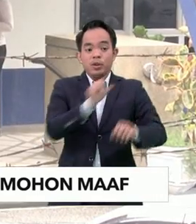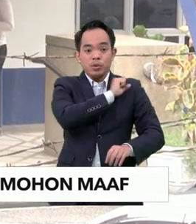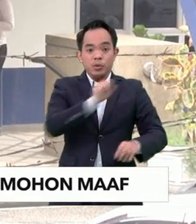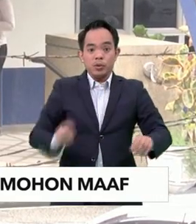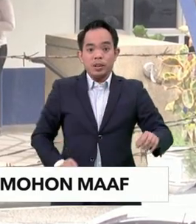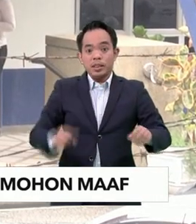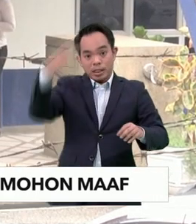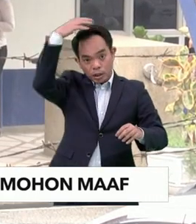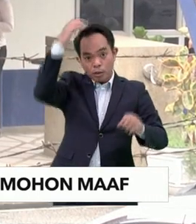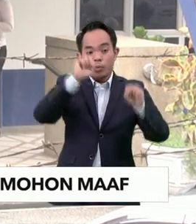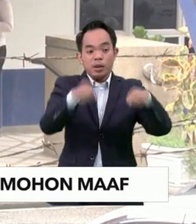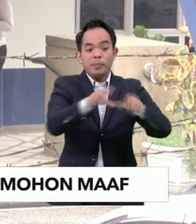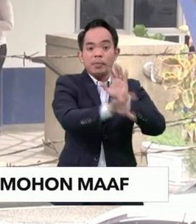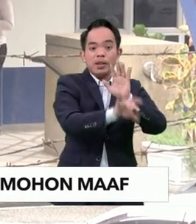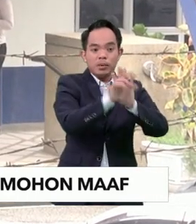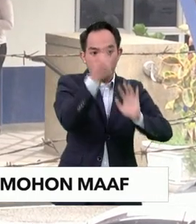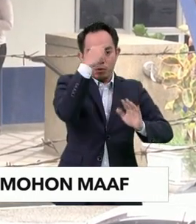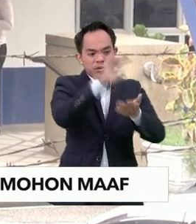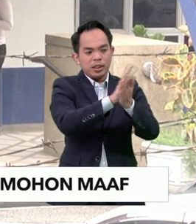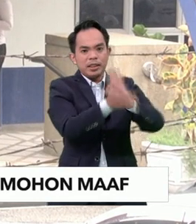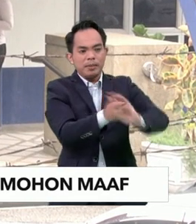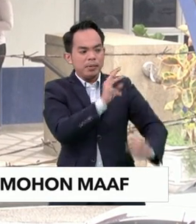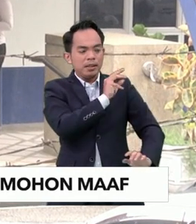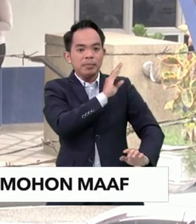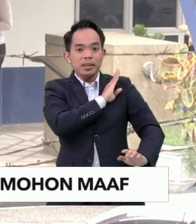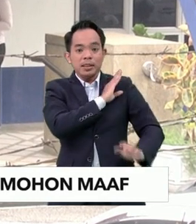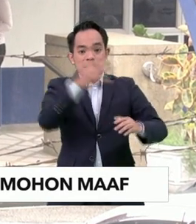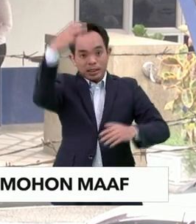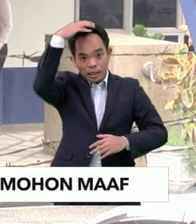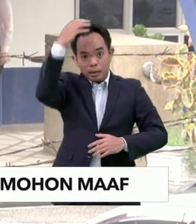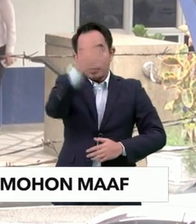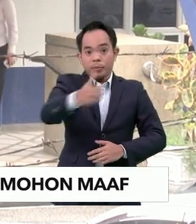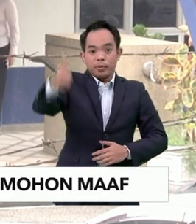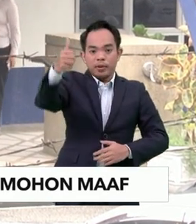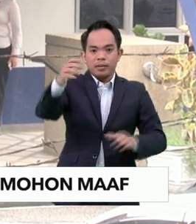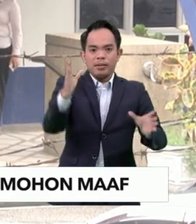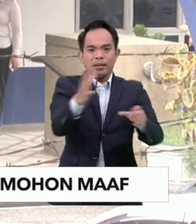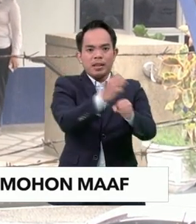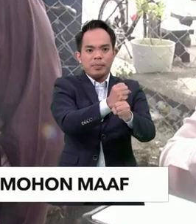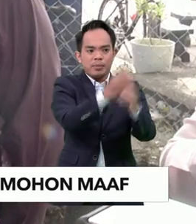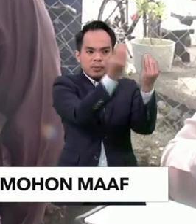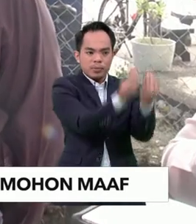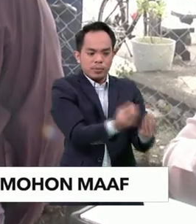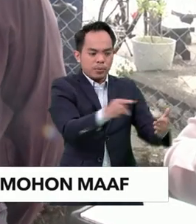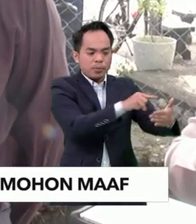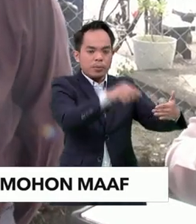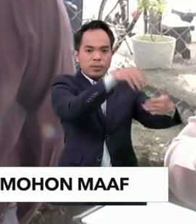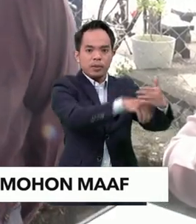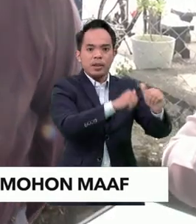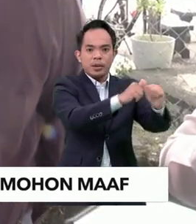siapa saja untuk menjadi menteri besar selango asalkan pemimpin itu mendapat menjeriti tertinggi di Indah mengikut